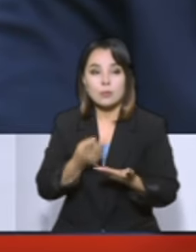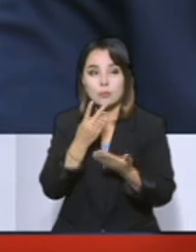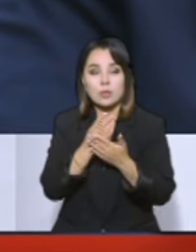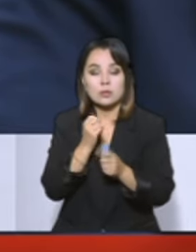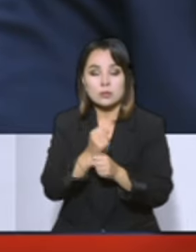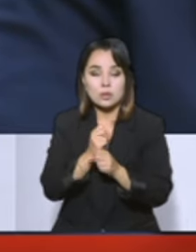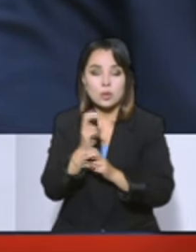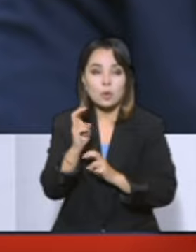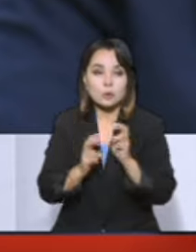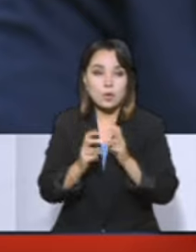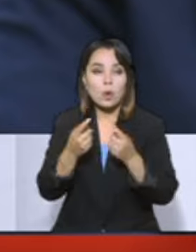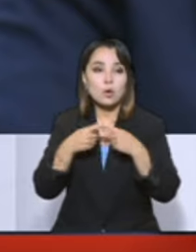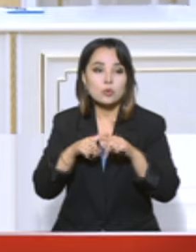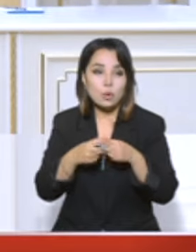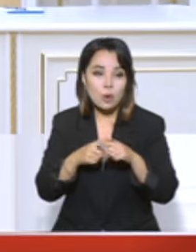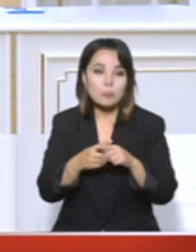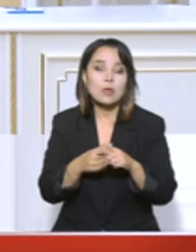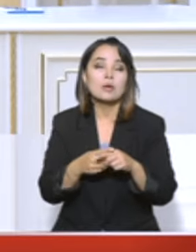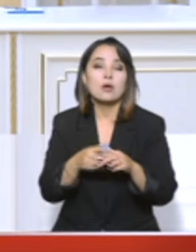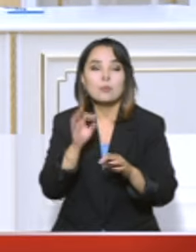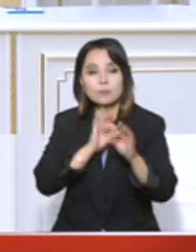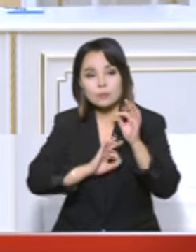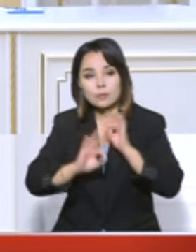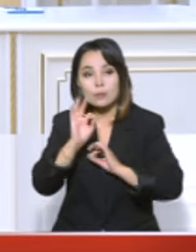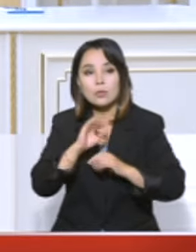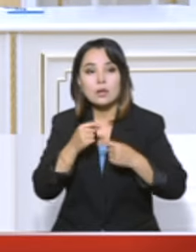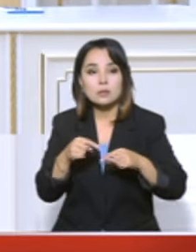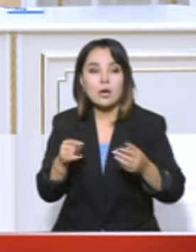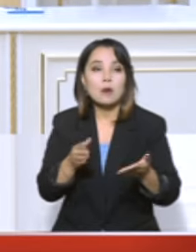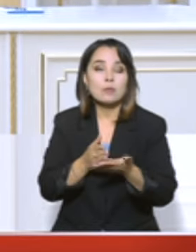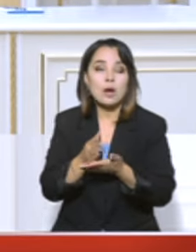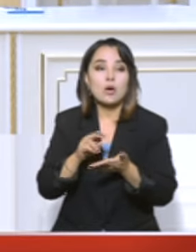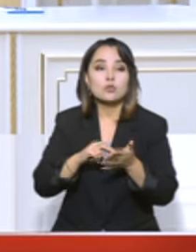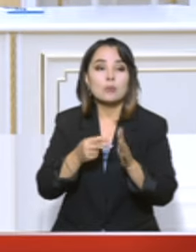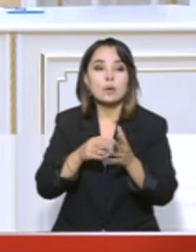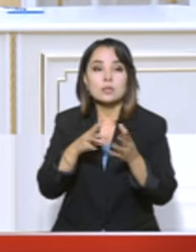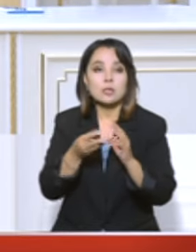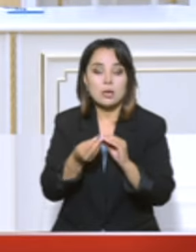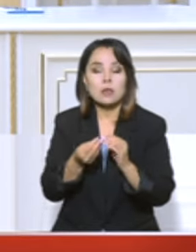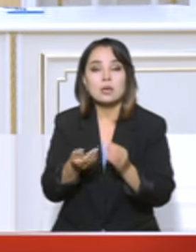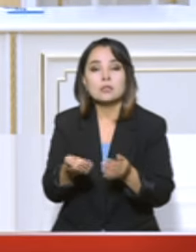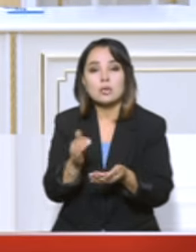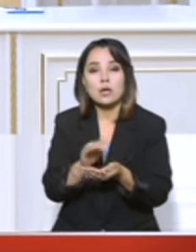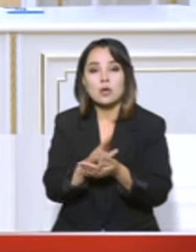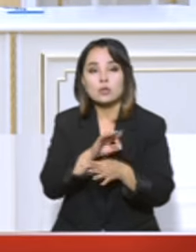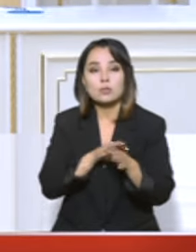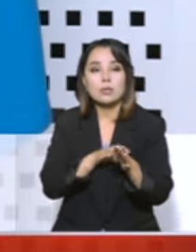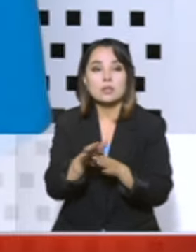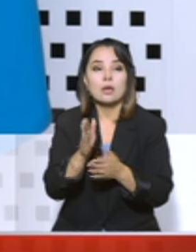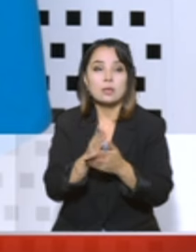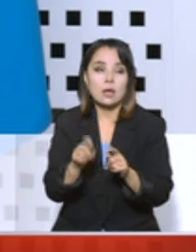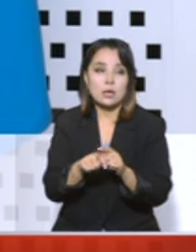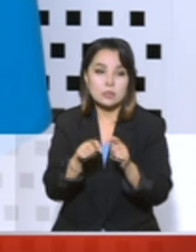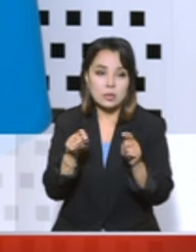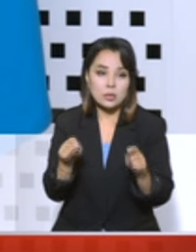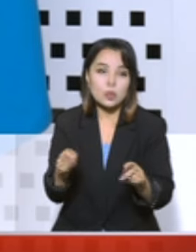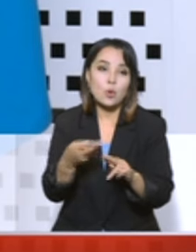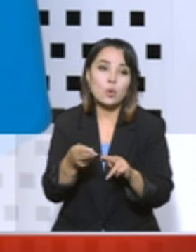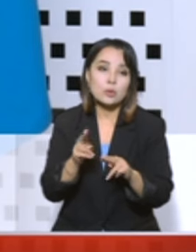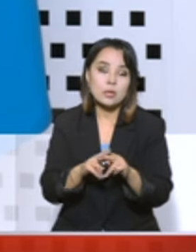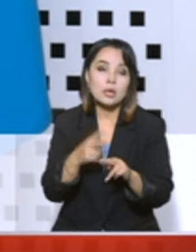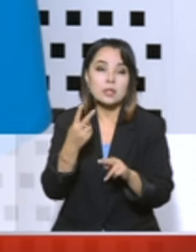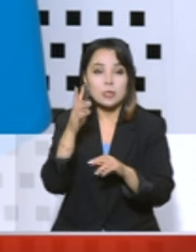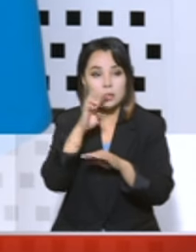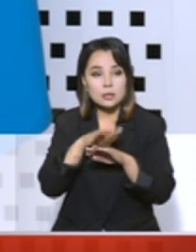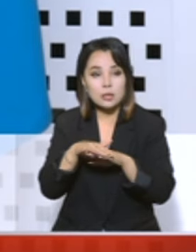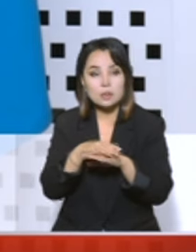тоқыма өнеркәсібі, фармацевтика және басқа да бағыттағы жобалар табысты іске асырылып жатыр. Мұның бәрі екі